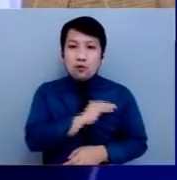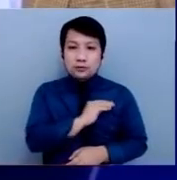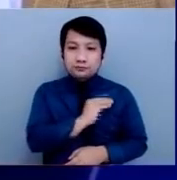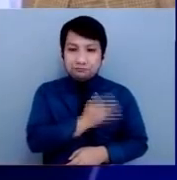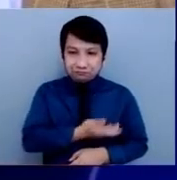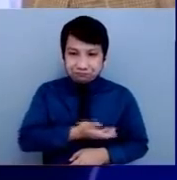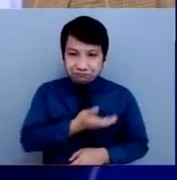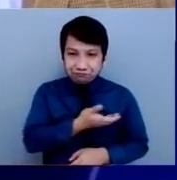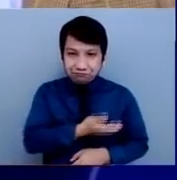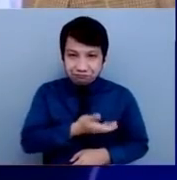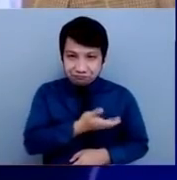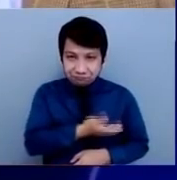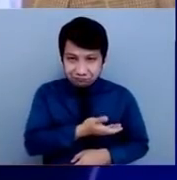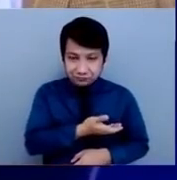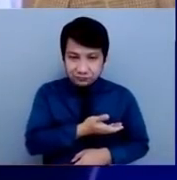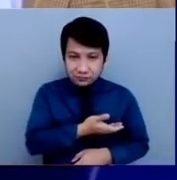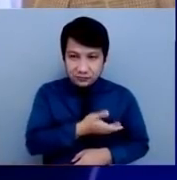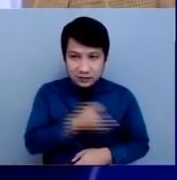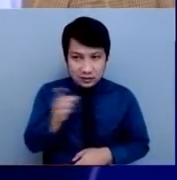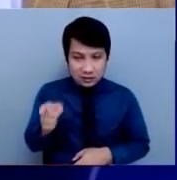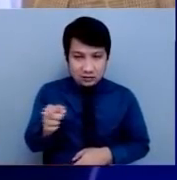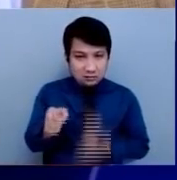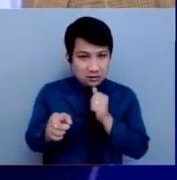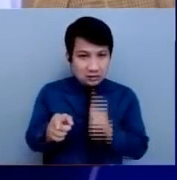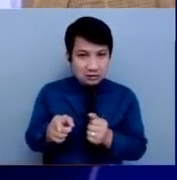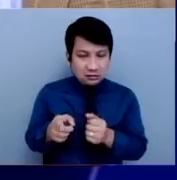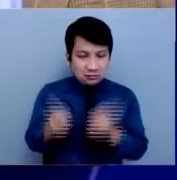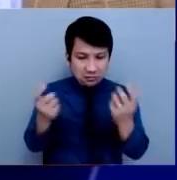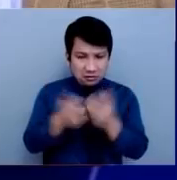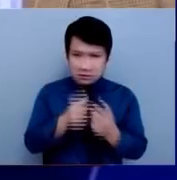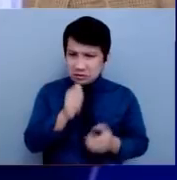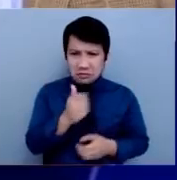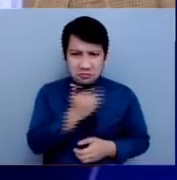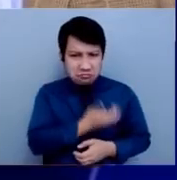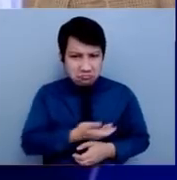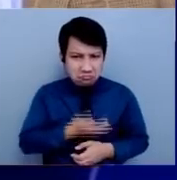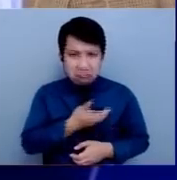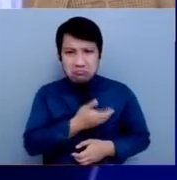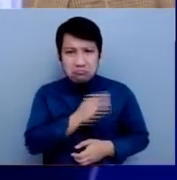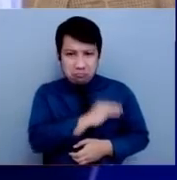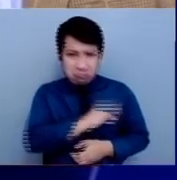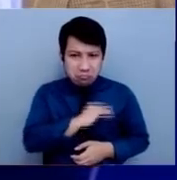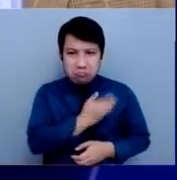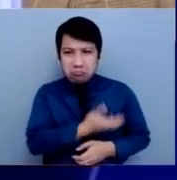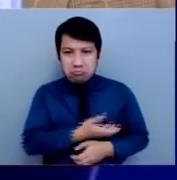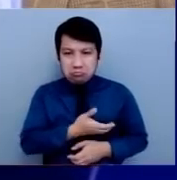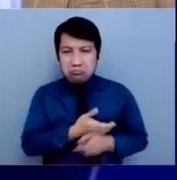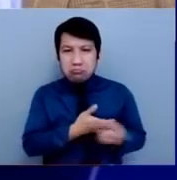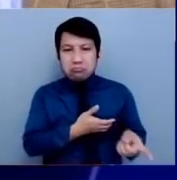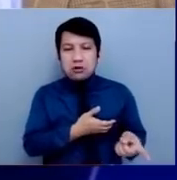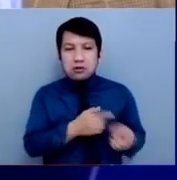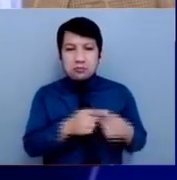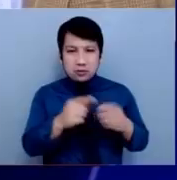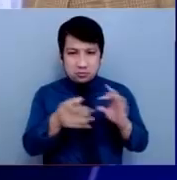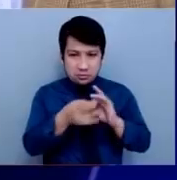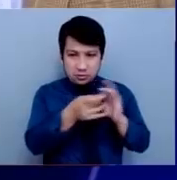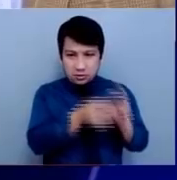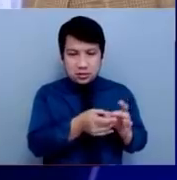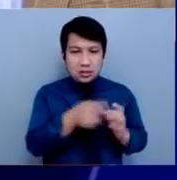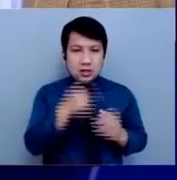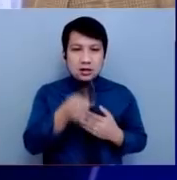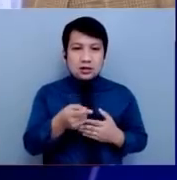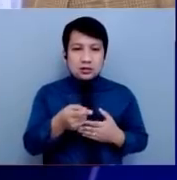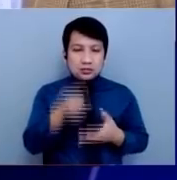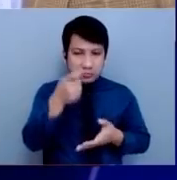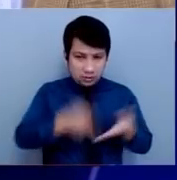Second Division na this is not a case of moral turpitude. In fact, they also made a distinction between tax